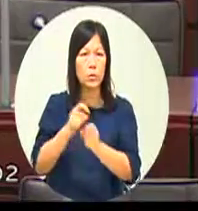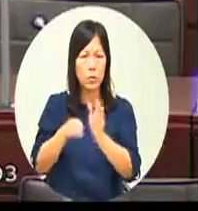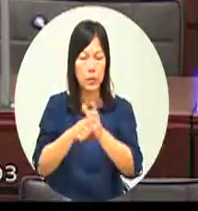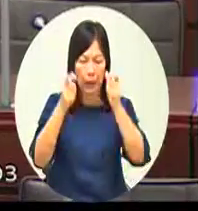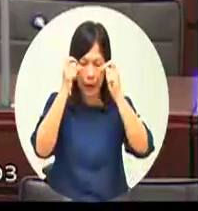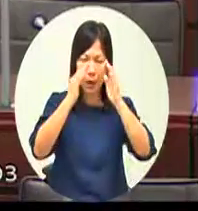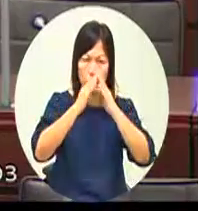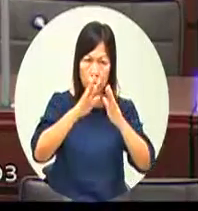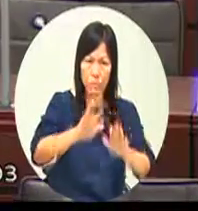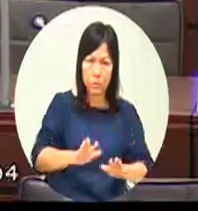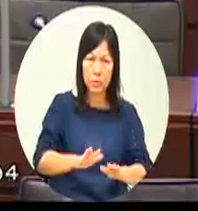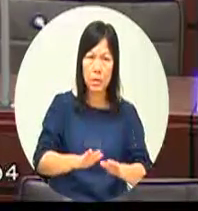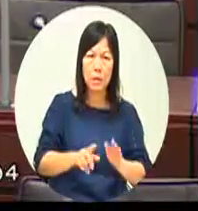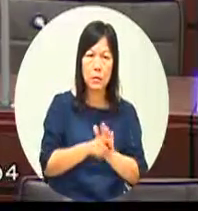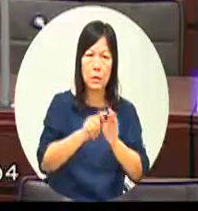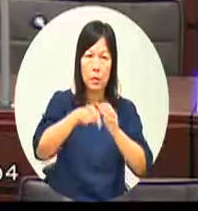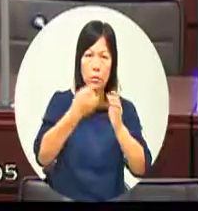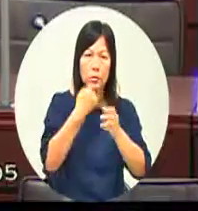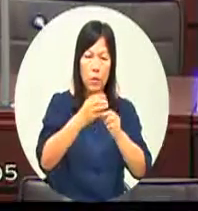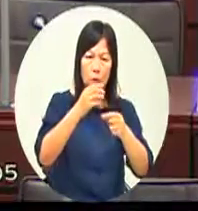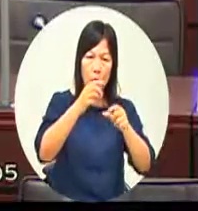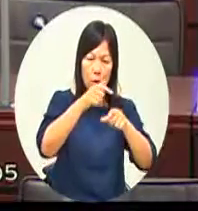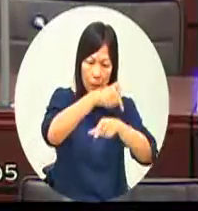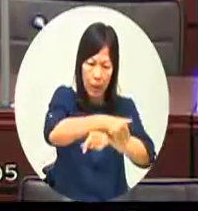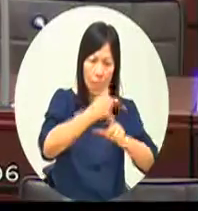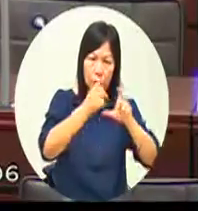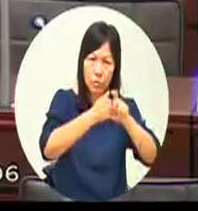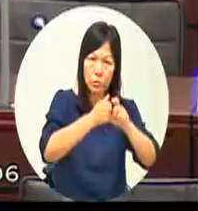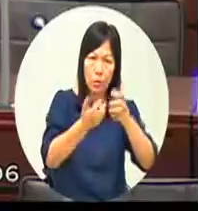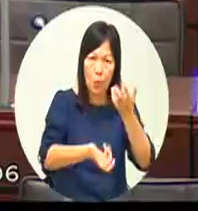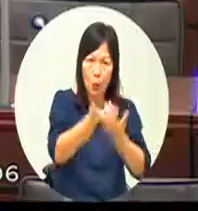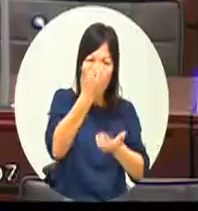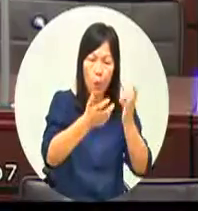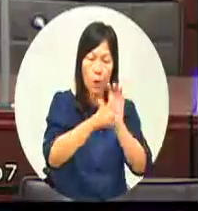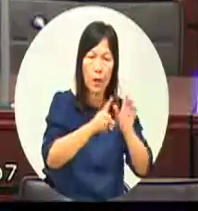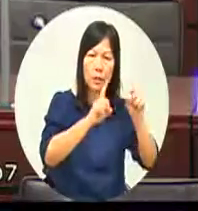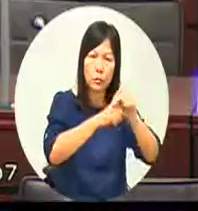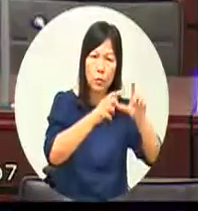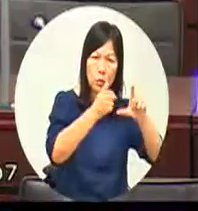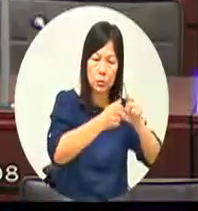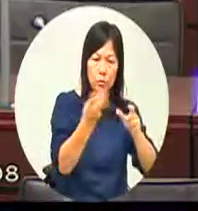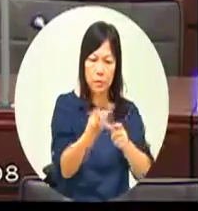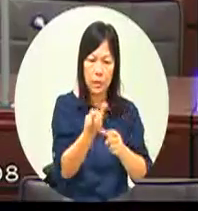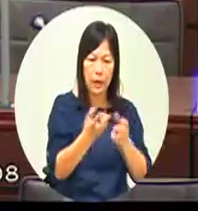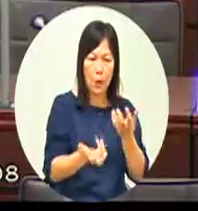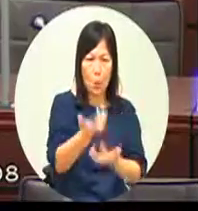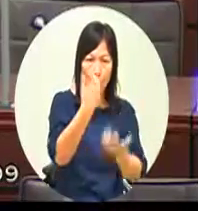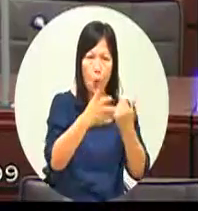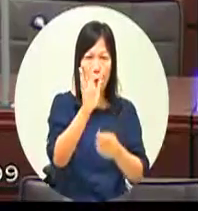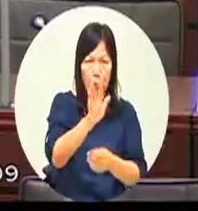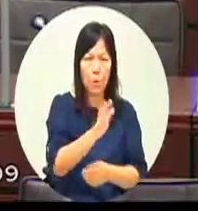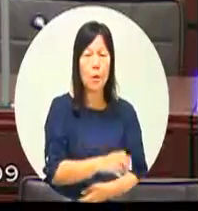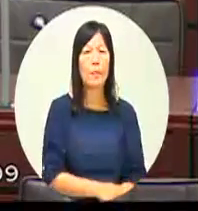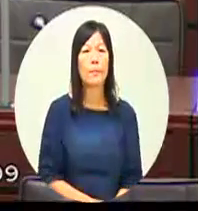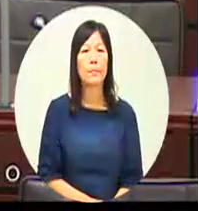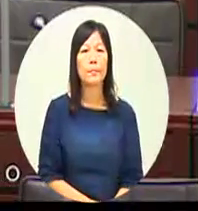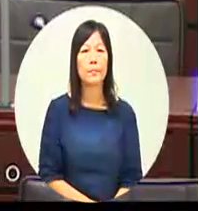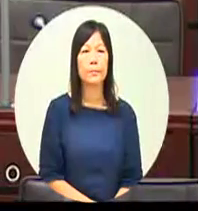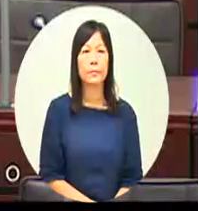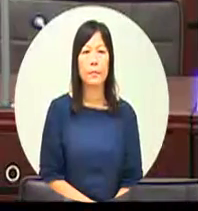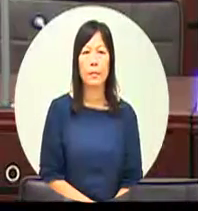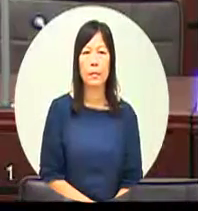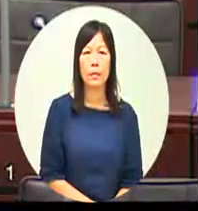期目前就是只有南区焚化厂跟中区焚化厂近两者楼啊，好、哦，近两者楼啊，哈、哦。